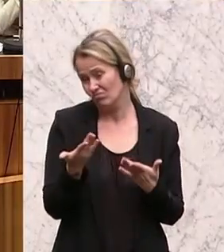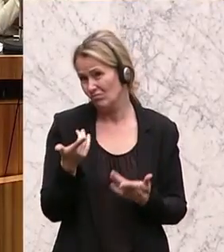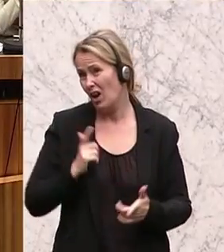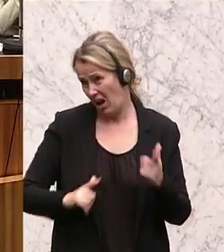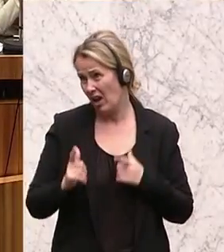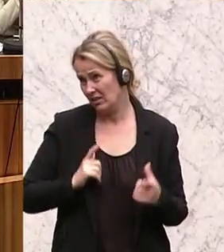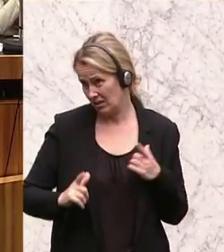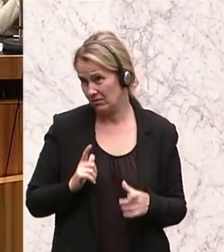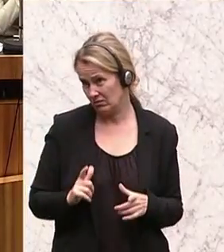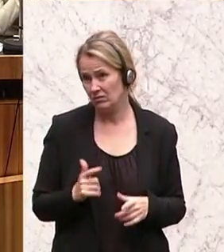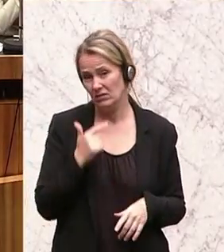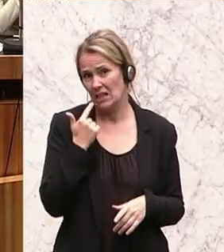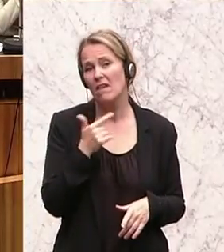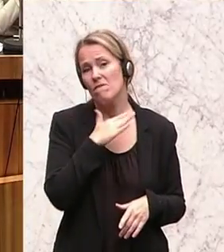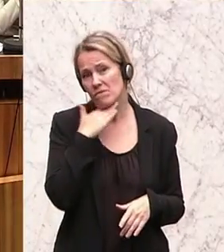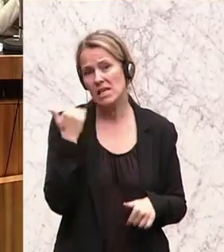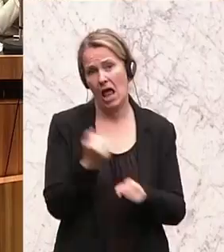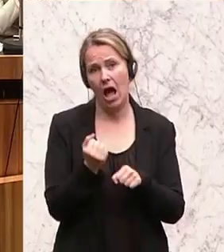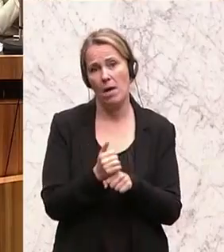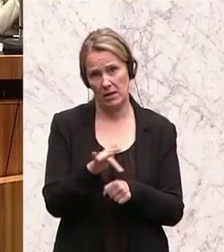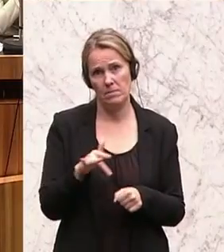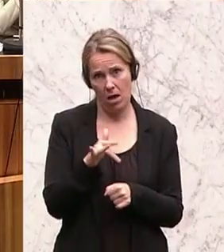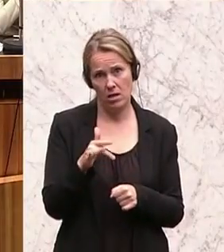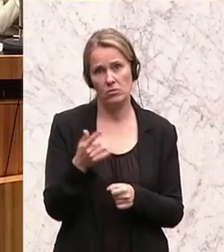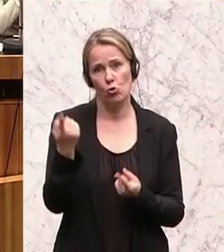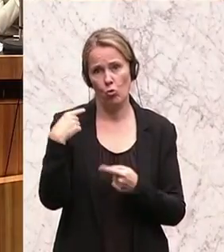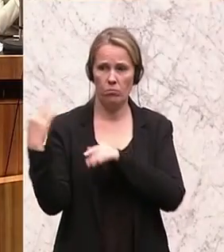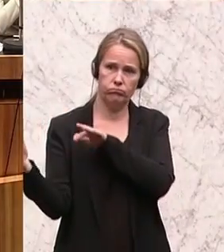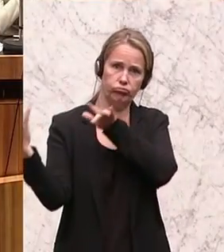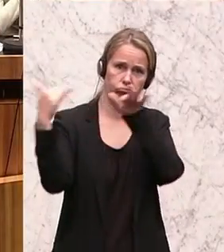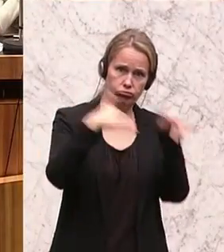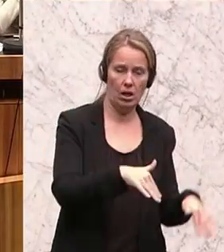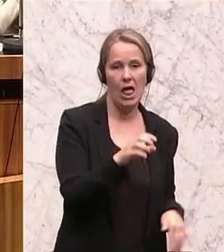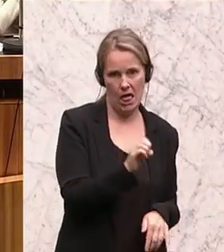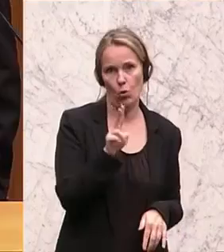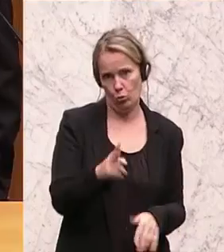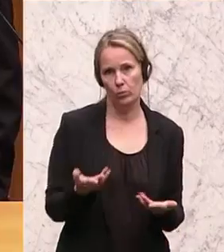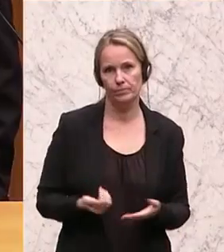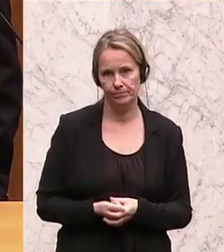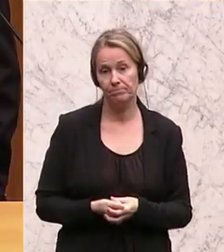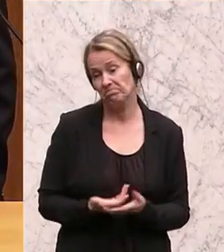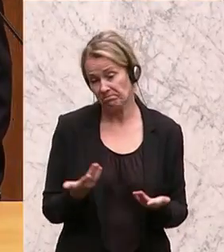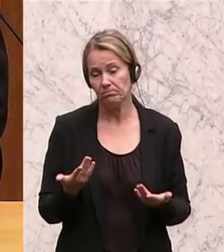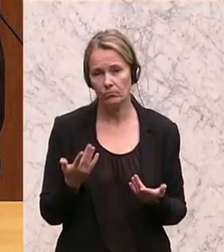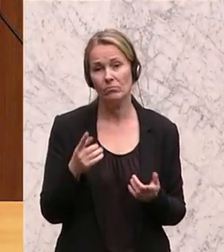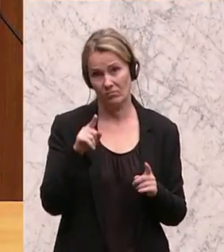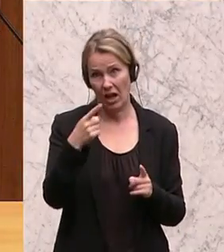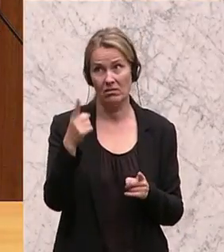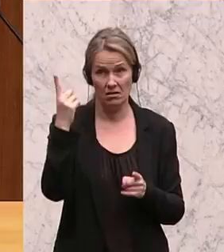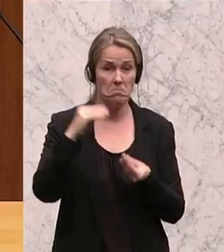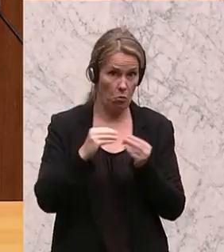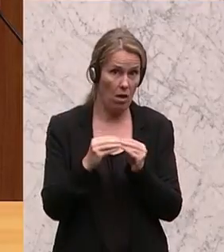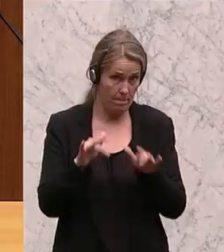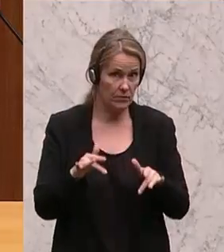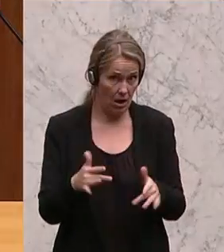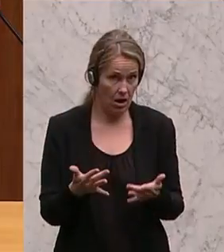bedauernswert, werden sprichwörtlich viele Arbeitsplätze über den Kanal gehen. Und damit ist natürlich ein Problem